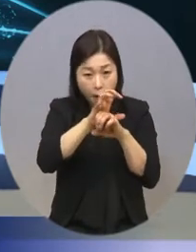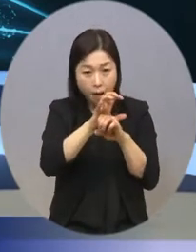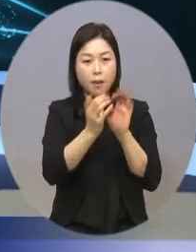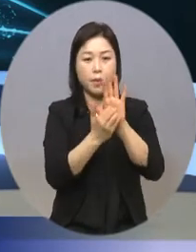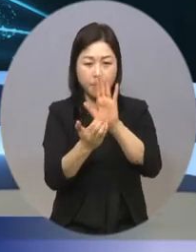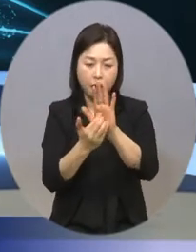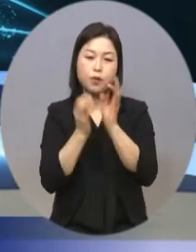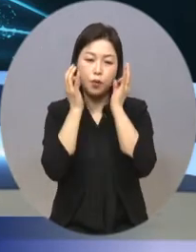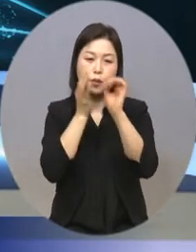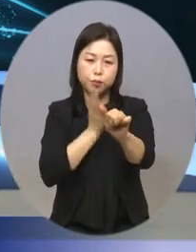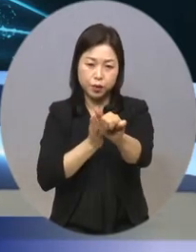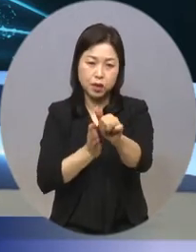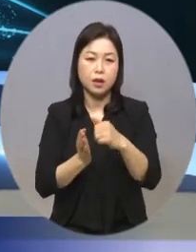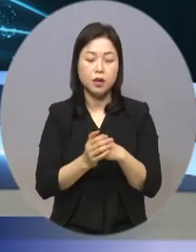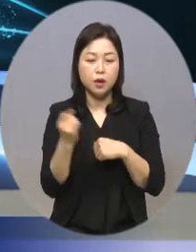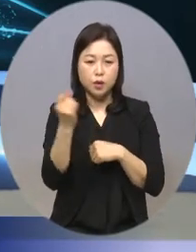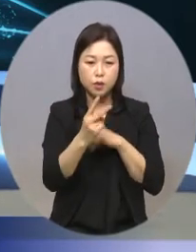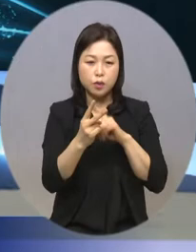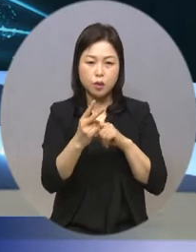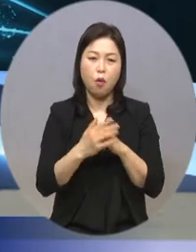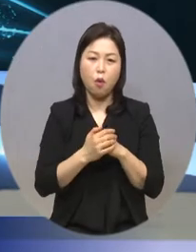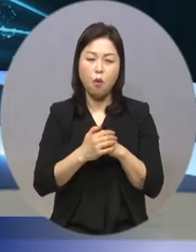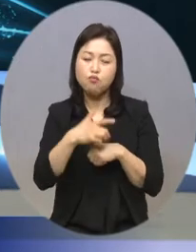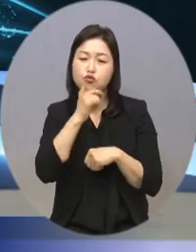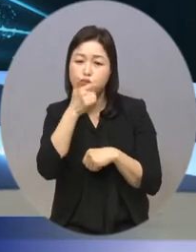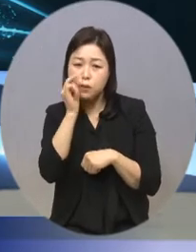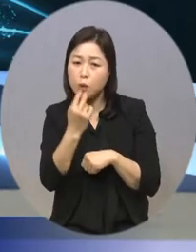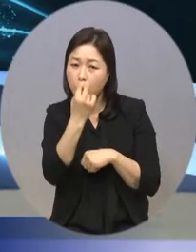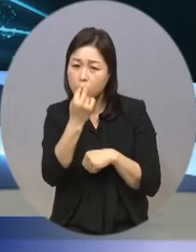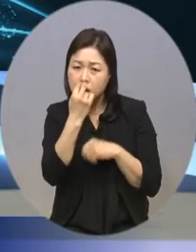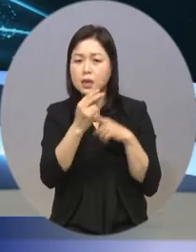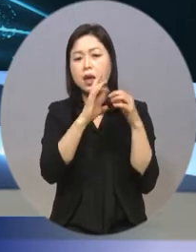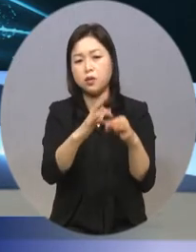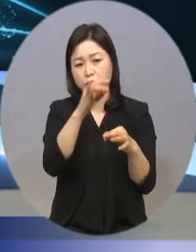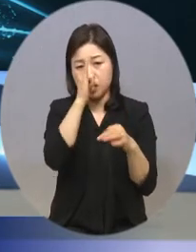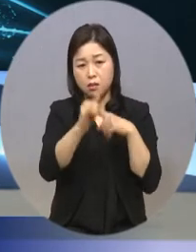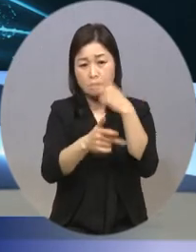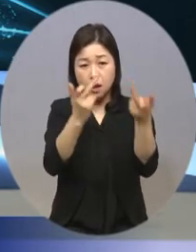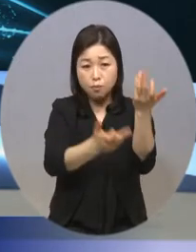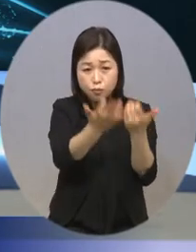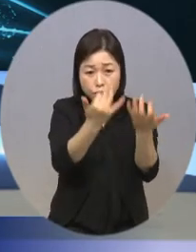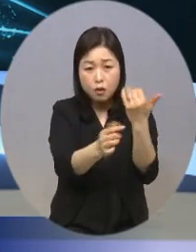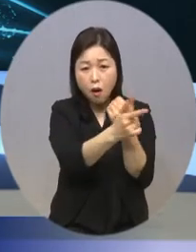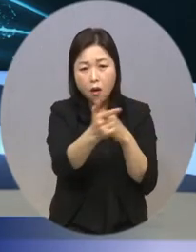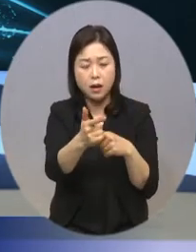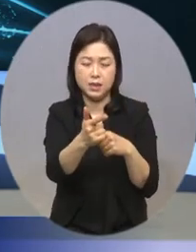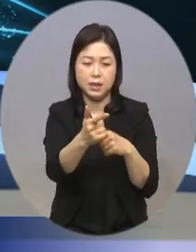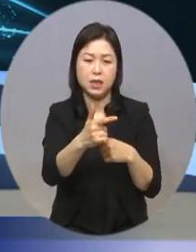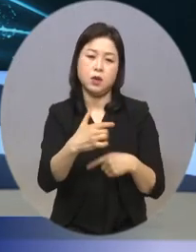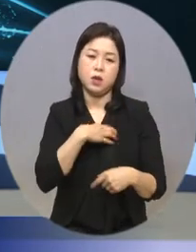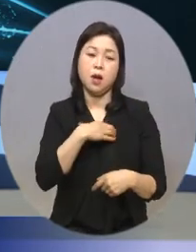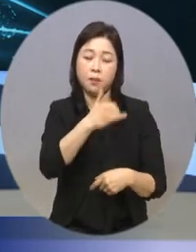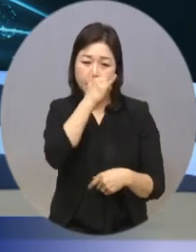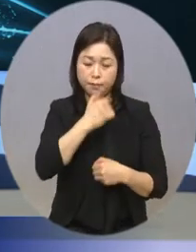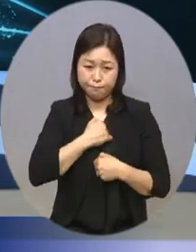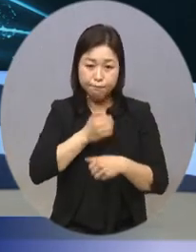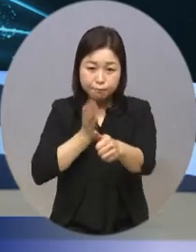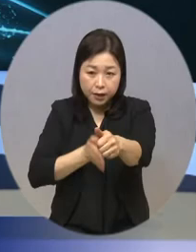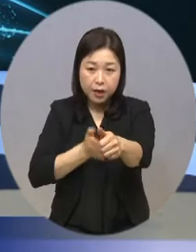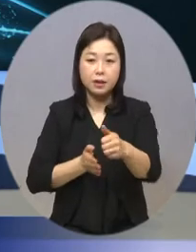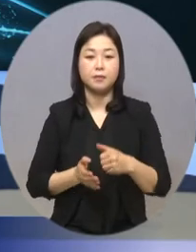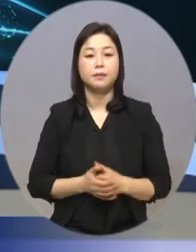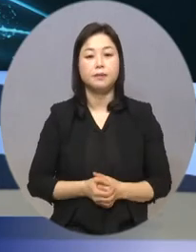바랍니다. 또한 건조한 날씨가 지속되는 만큼 산불 등 화재가 발생하지 않도록 각별히 주의해 주시기